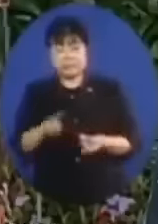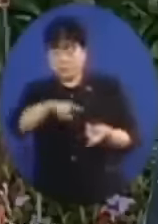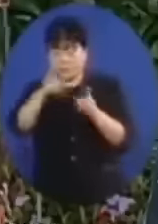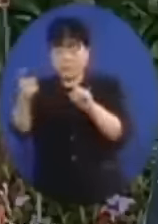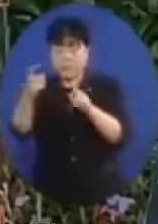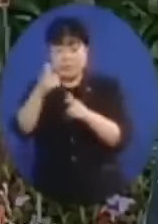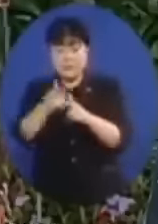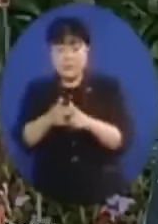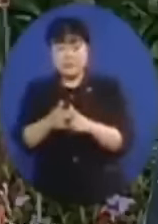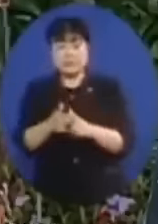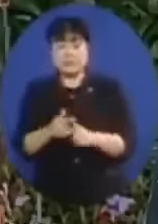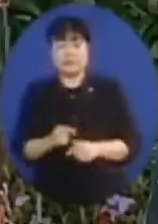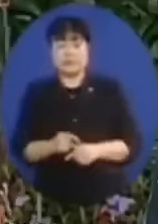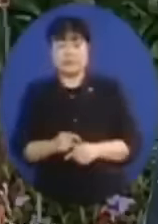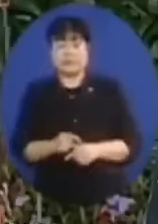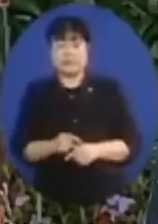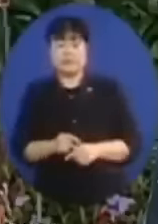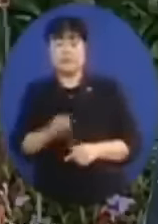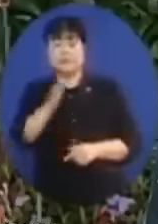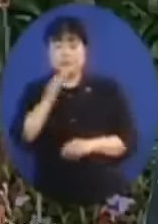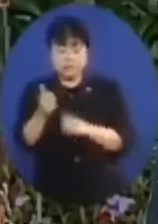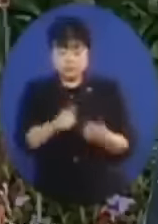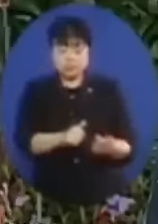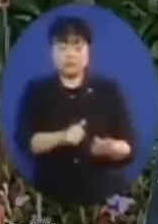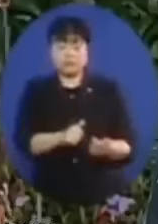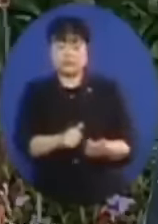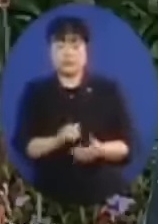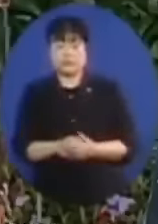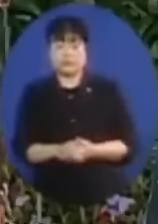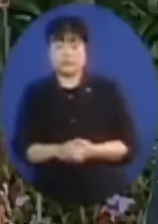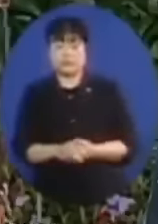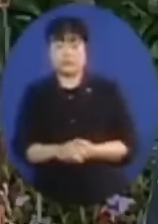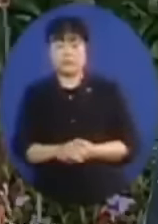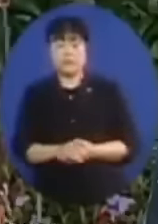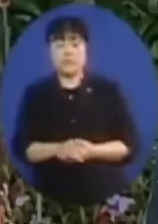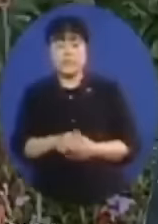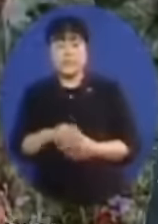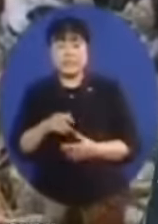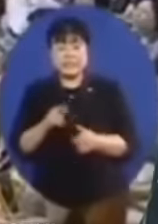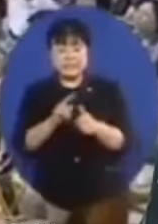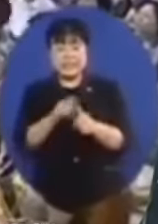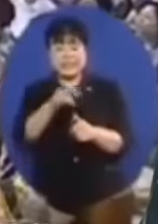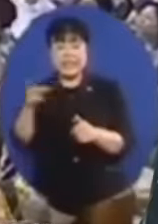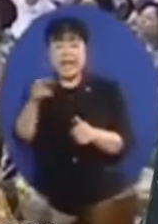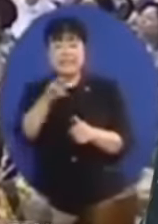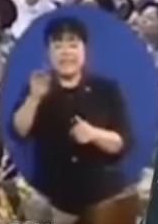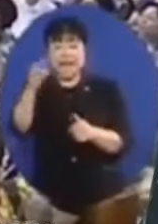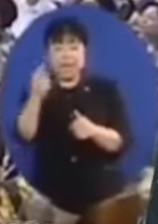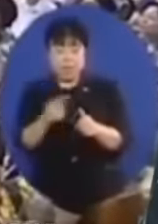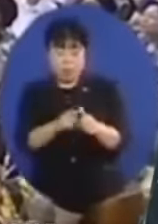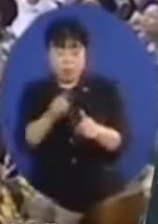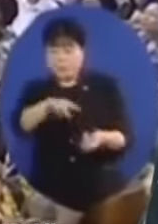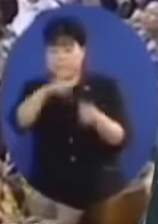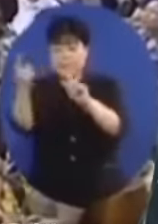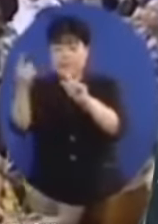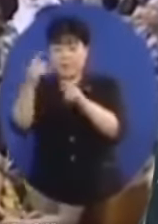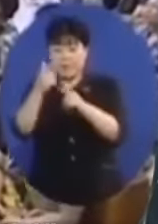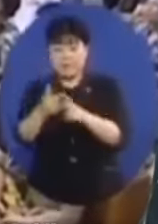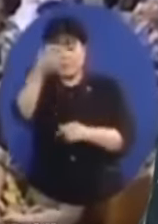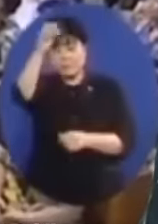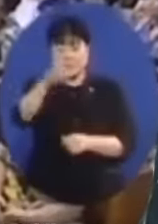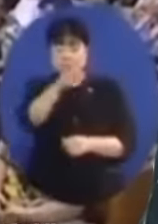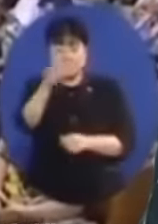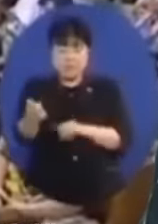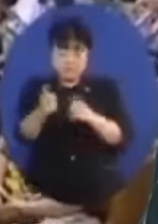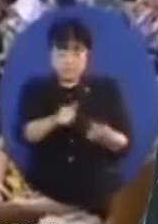살아났고 예수님이 사랑하던 나사로는 죽은 나흘 만에 무덤에서 걸어나왔습니다. 또한 성경은 예수님이